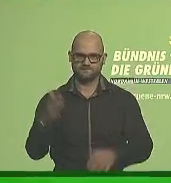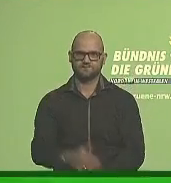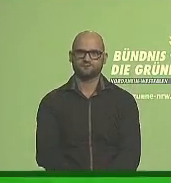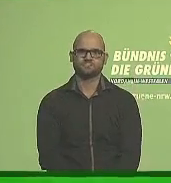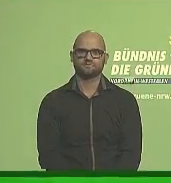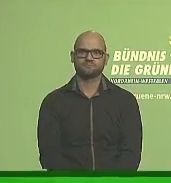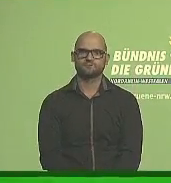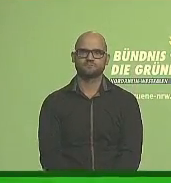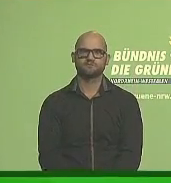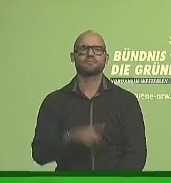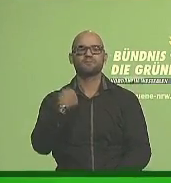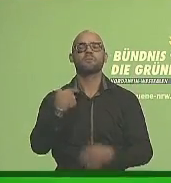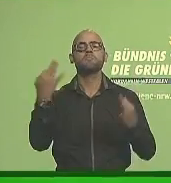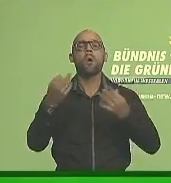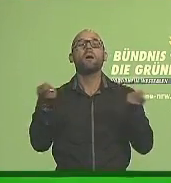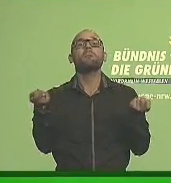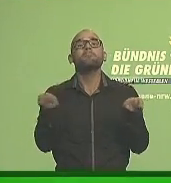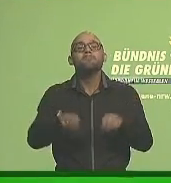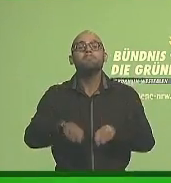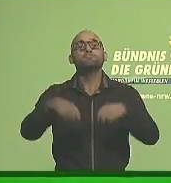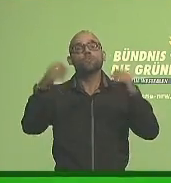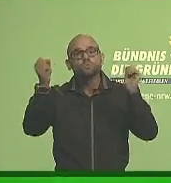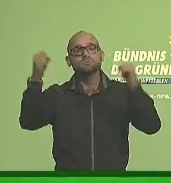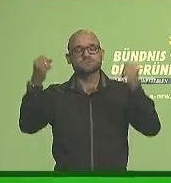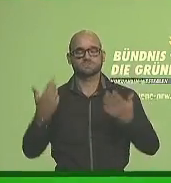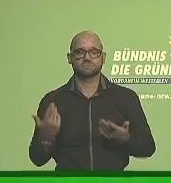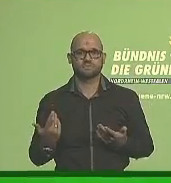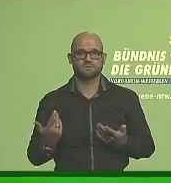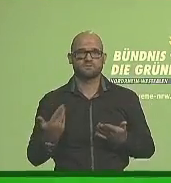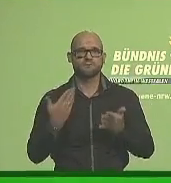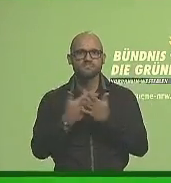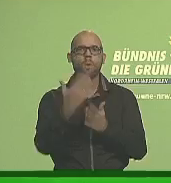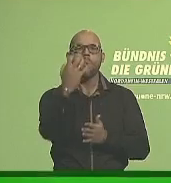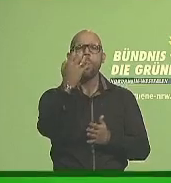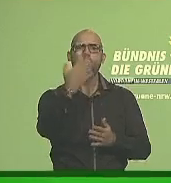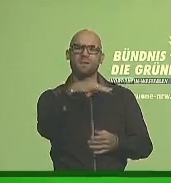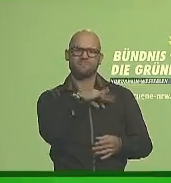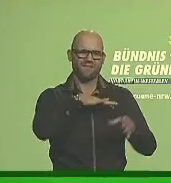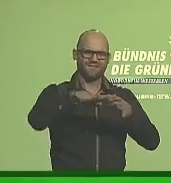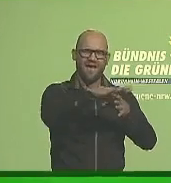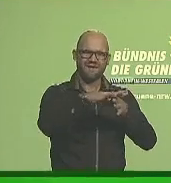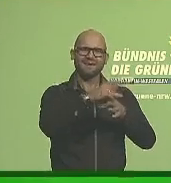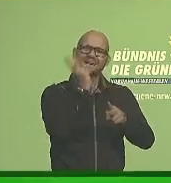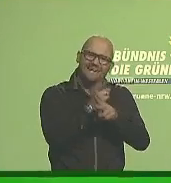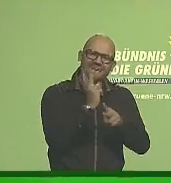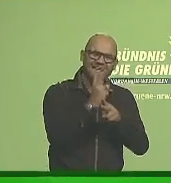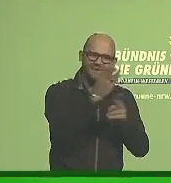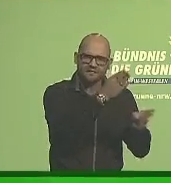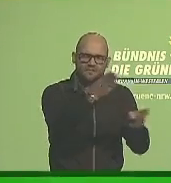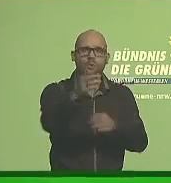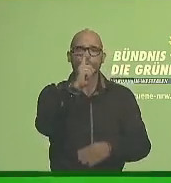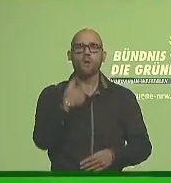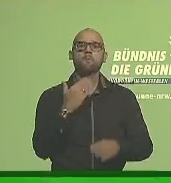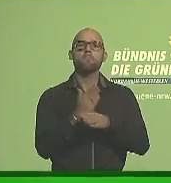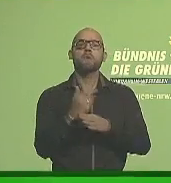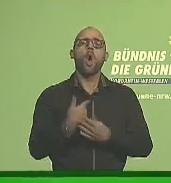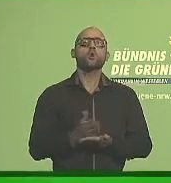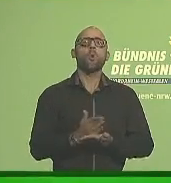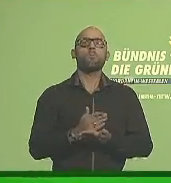Eine Beschlusslage, die den Verhandlungen mit der Kohlepartei in die richtige Richtung treibt und nicht auf ein Mittelmaß zum Ergebnis kommen